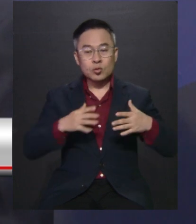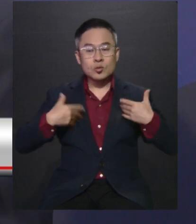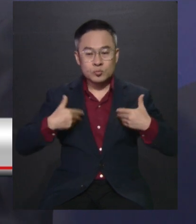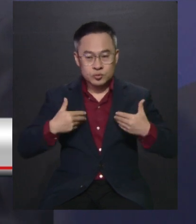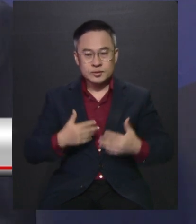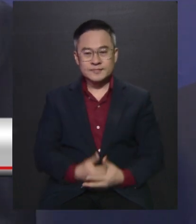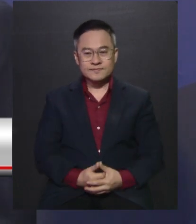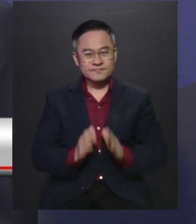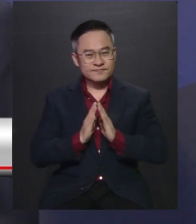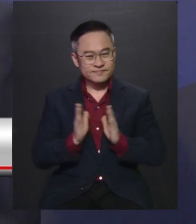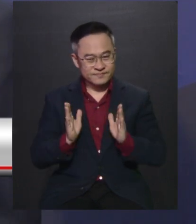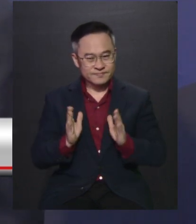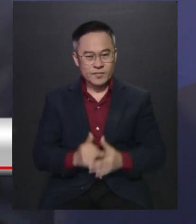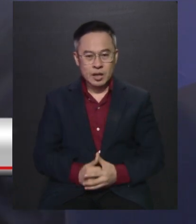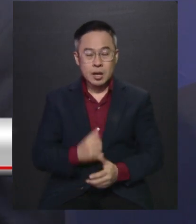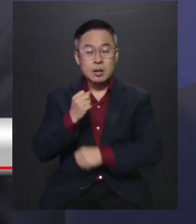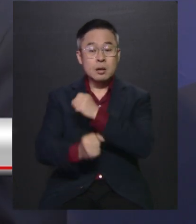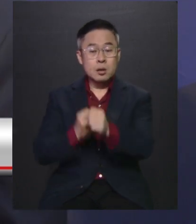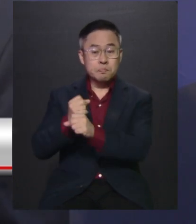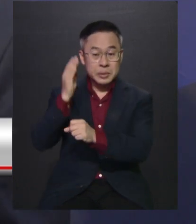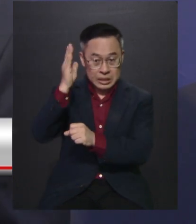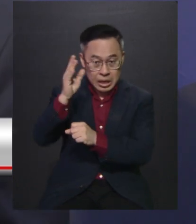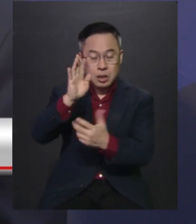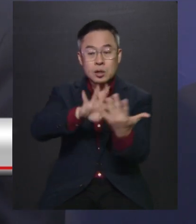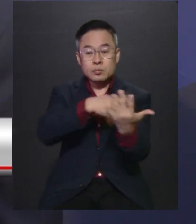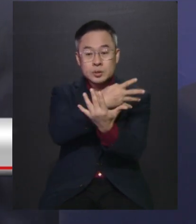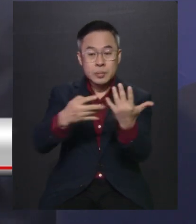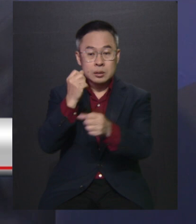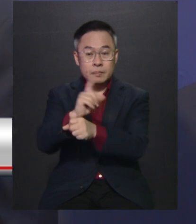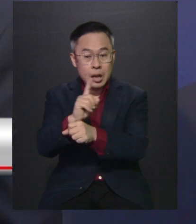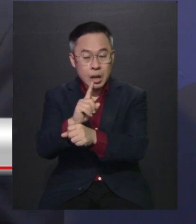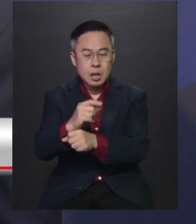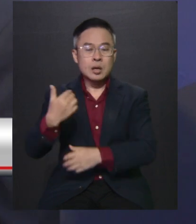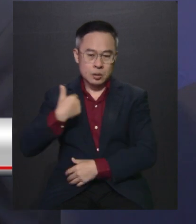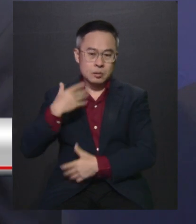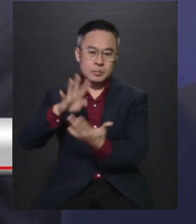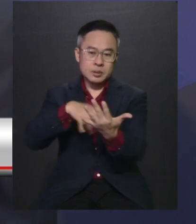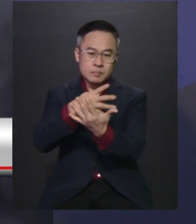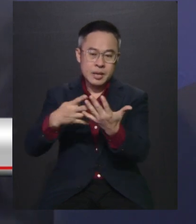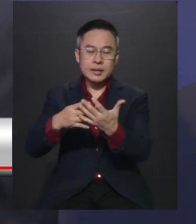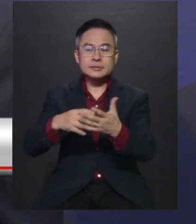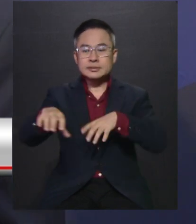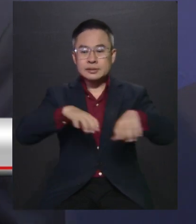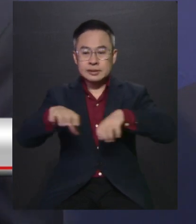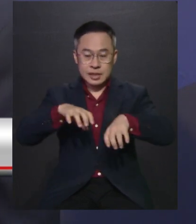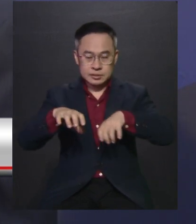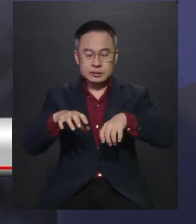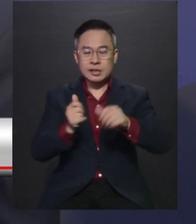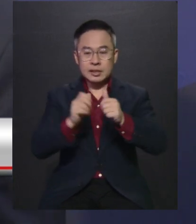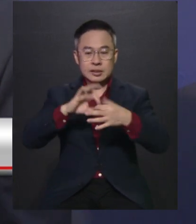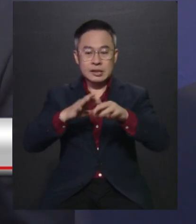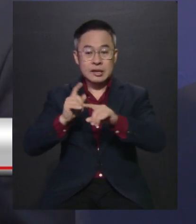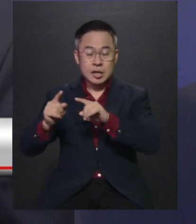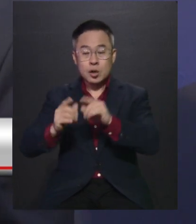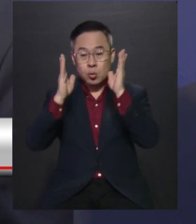ครับปีหน้าก็คงเช่นเดียวกันนะครับเพราะว่าเรามีมหกรรมที่จะมีนักกีฬาไทยเนี่ยเข้าร่วมมากมาย